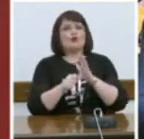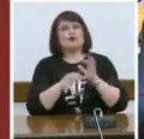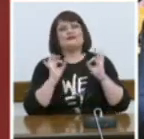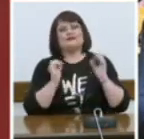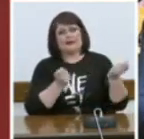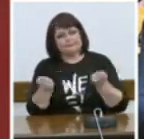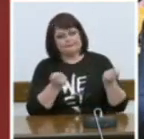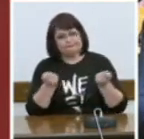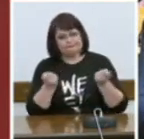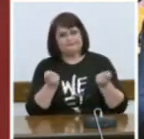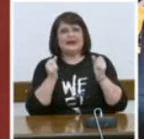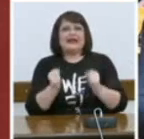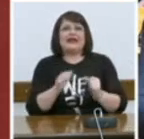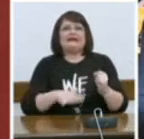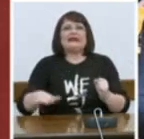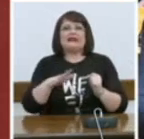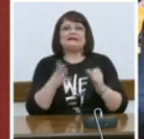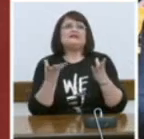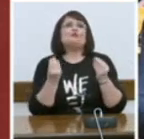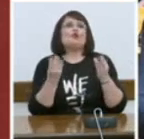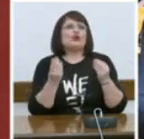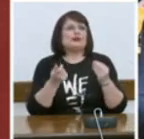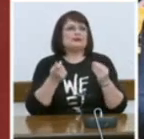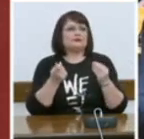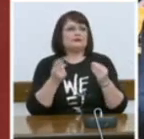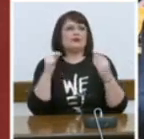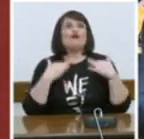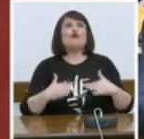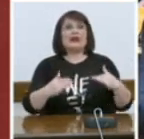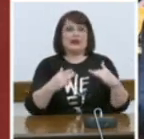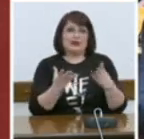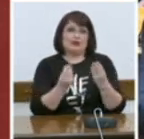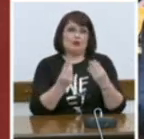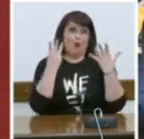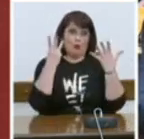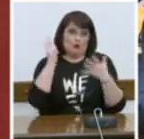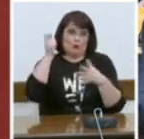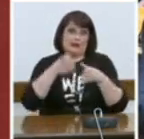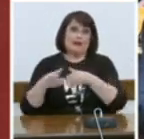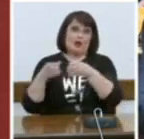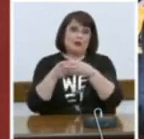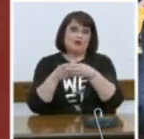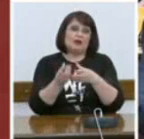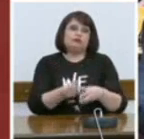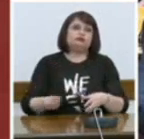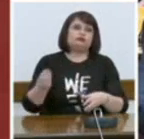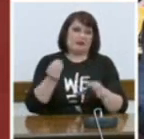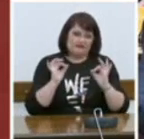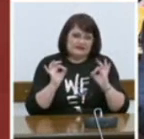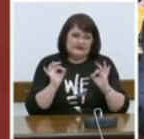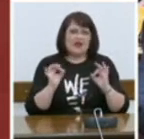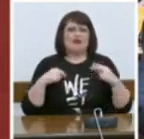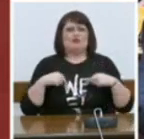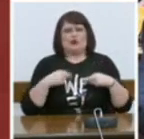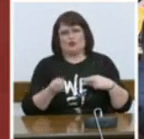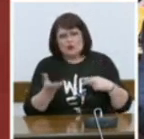κατάσταση πολυπληθούς Βουλής ως πολυκομματικής Βουλής και πολυπληθούς Υπουργικού Συμβουλίου.